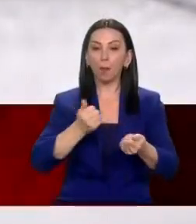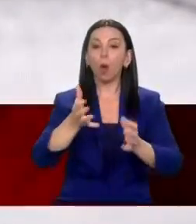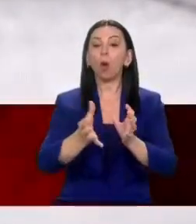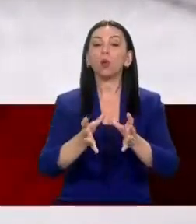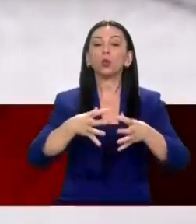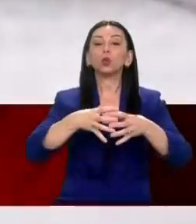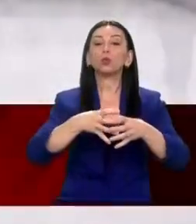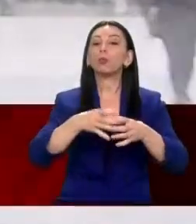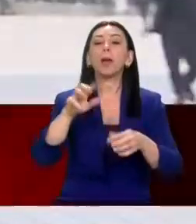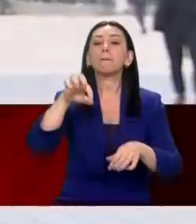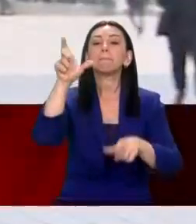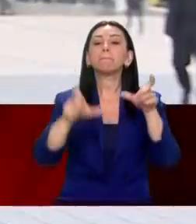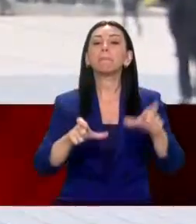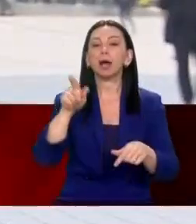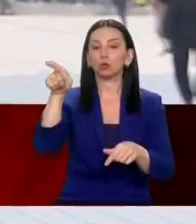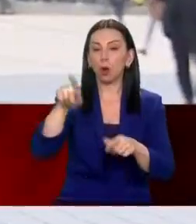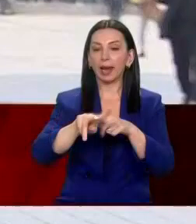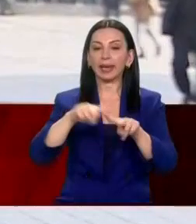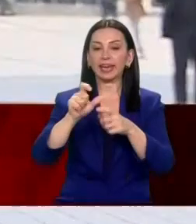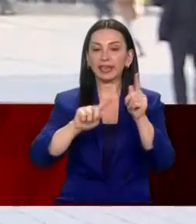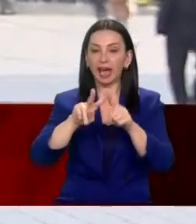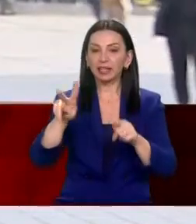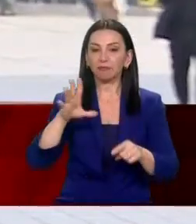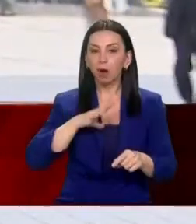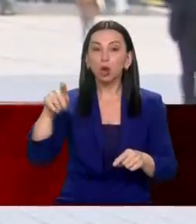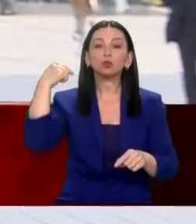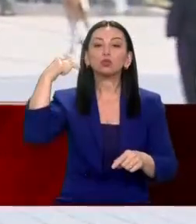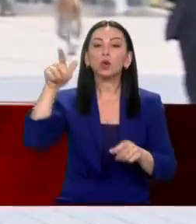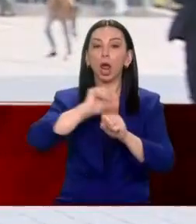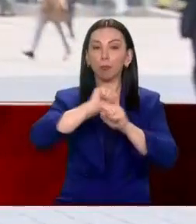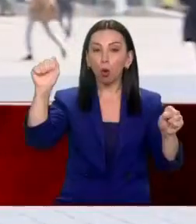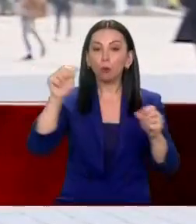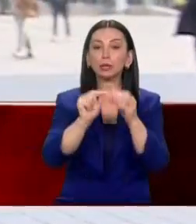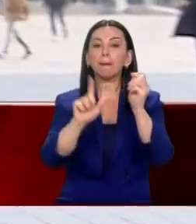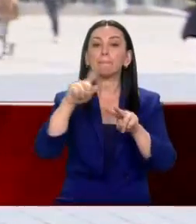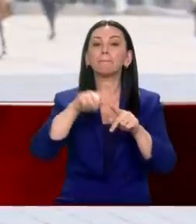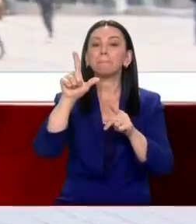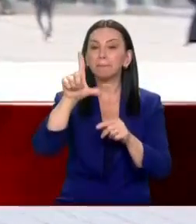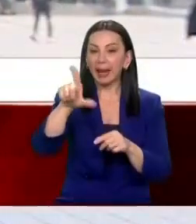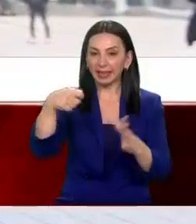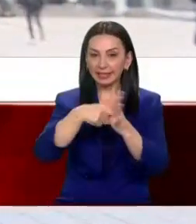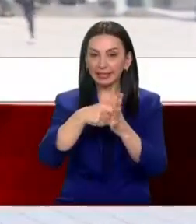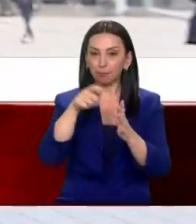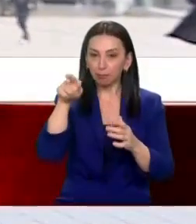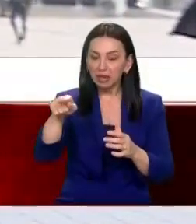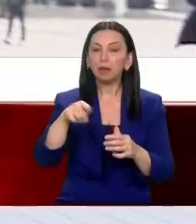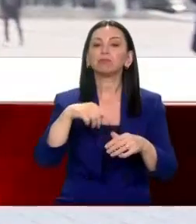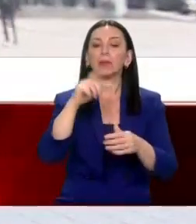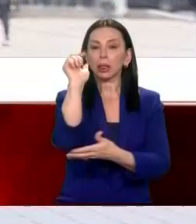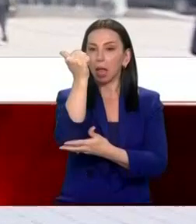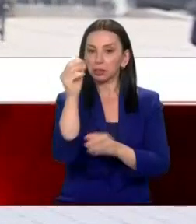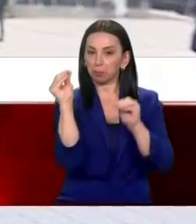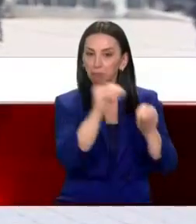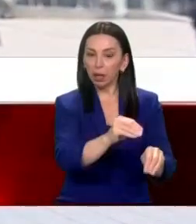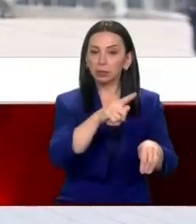elemanı Yasir vardı. Suriyeli bombacı Ahlam Albaşır'ı Bilal ismindeki terörist ve yine örgüt üyesi olan Yasir Taksim'e bıraktı.